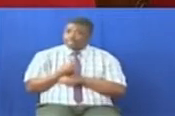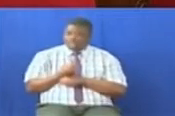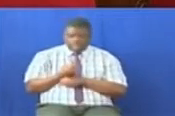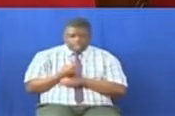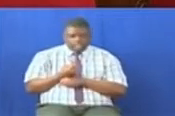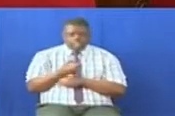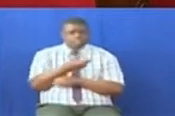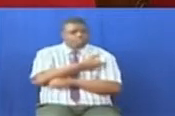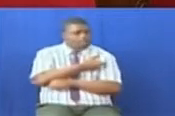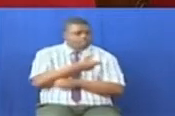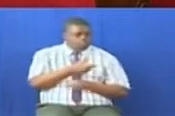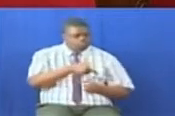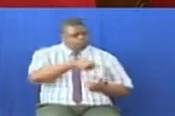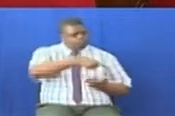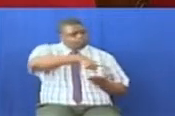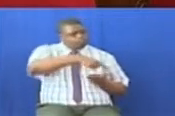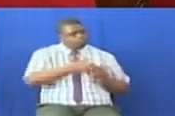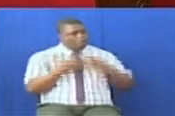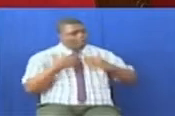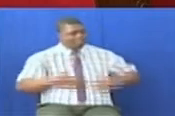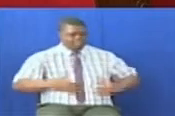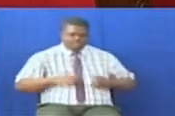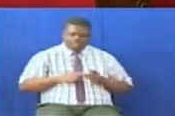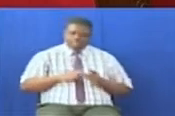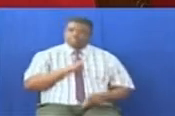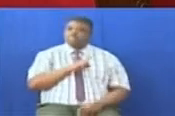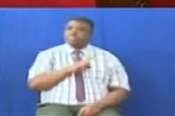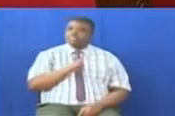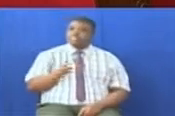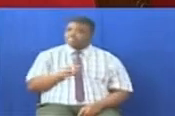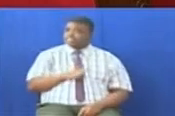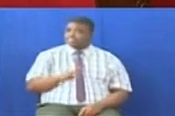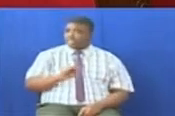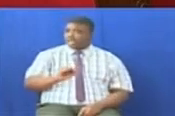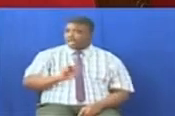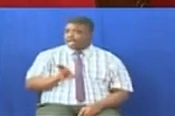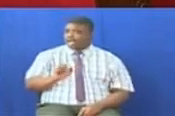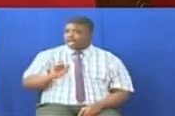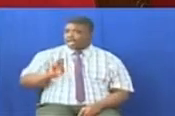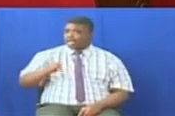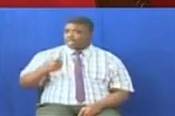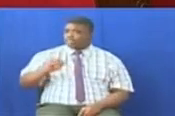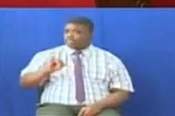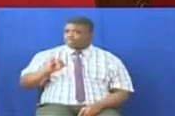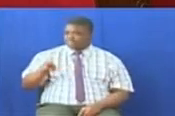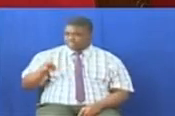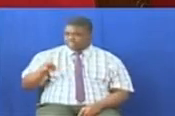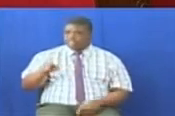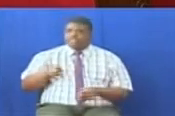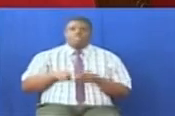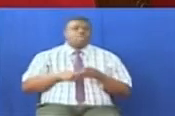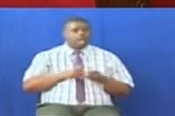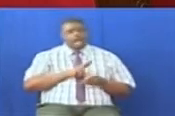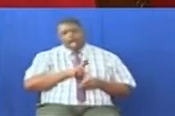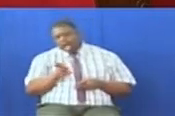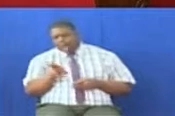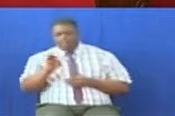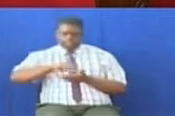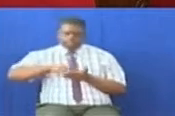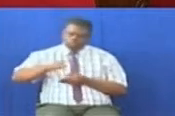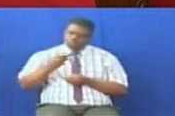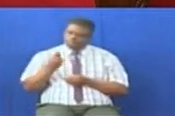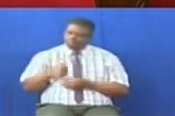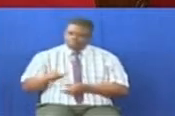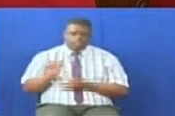vya afya na zahanati. Lakini halmashauri hutoa fedha kwa ajili ya kununua dawa hizo na vifaa